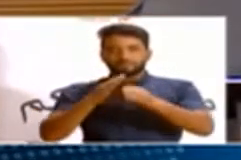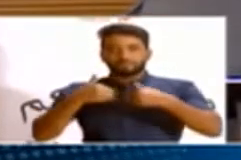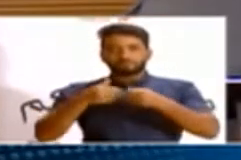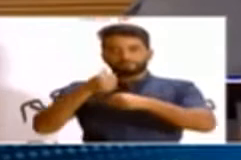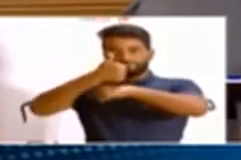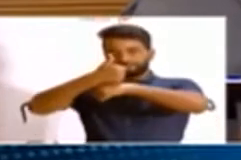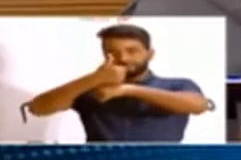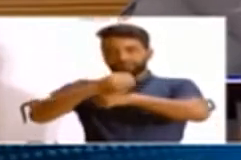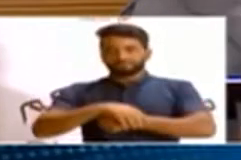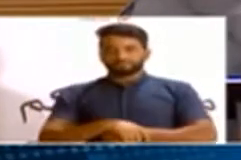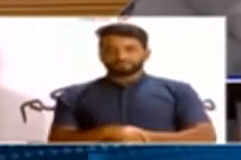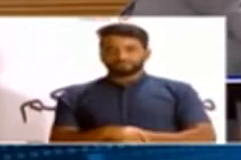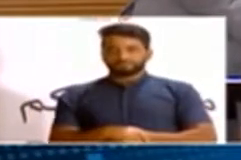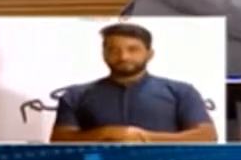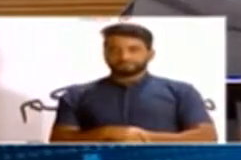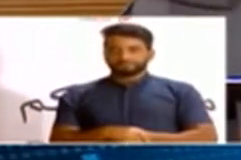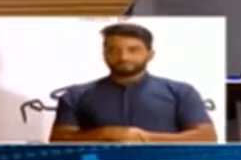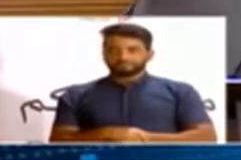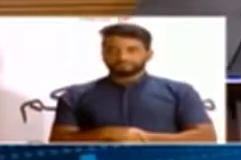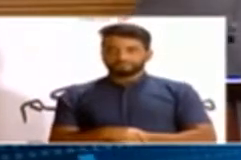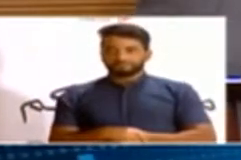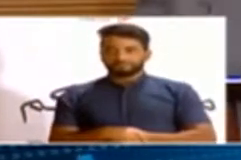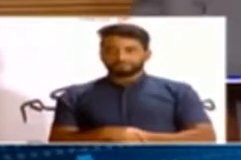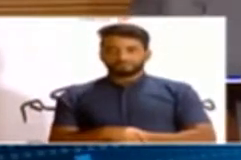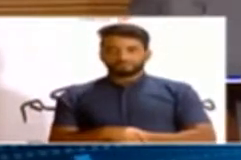تم الحديث أو